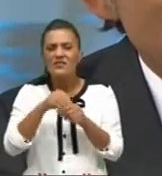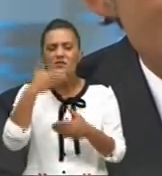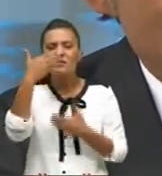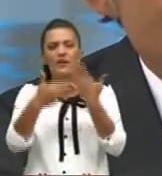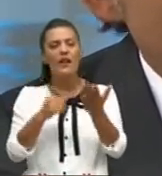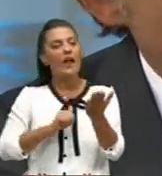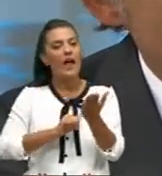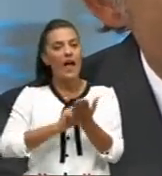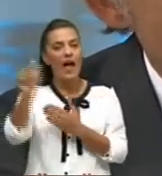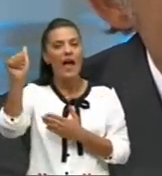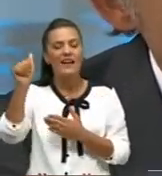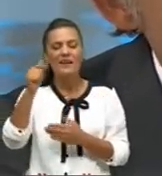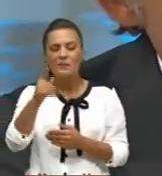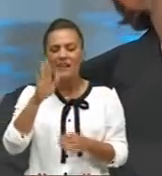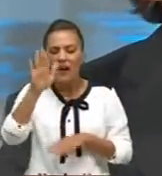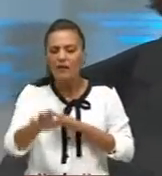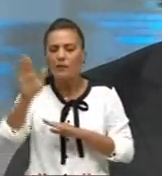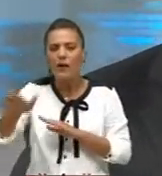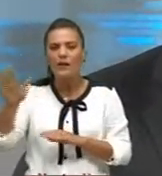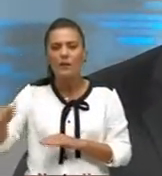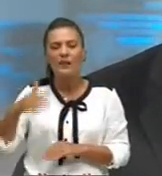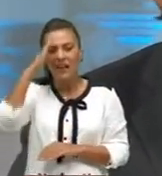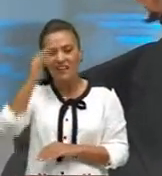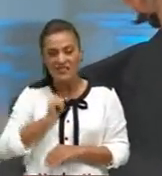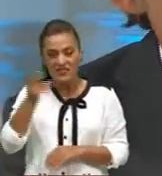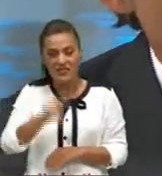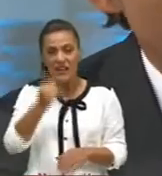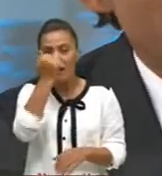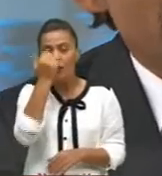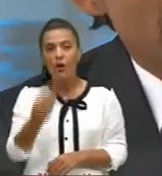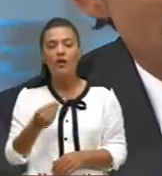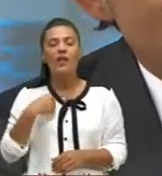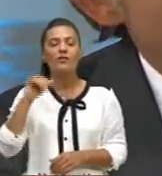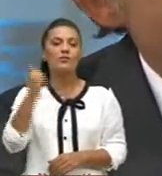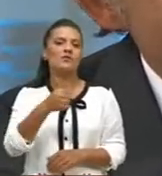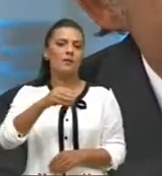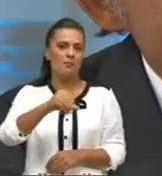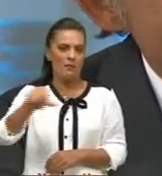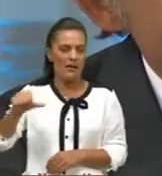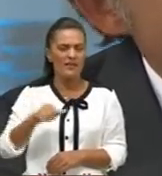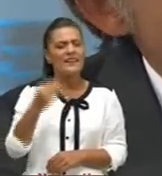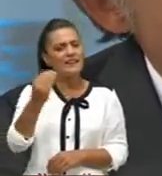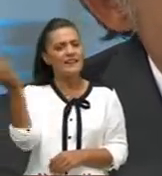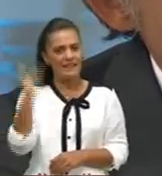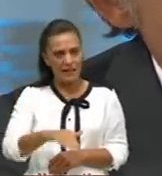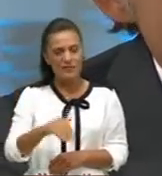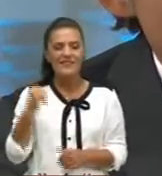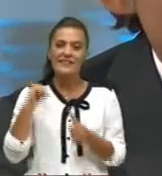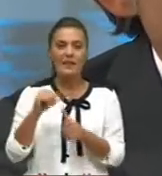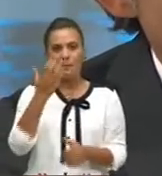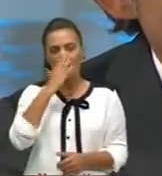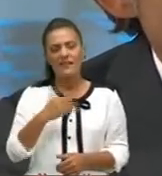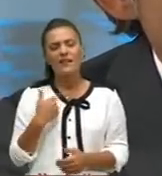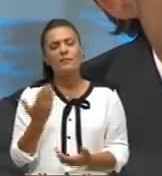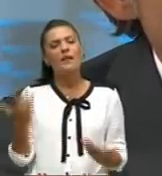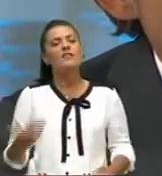her karış toprağında, hı hı, şehit kanı olan kutsal mekanlar. İyi ki gelmişsiniz. Yine bekleriz. Keşke inşallah daha